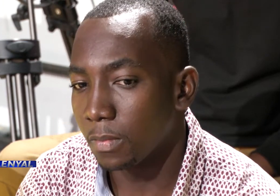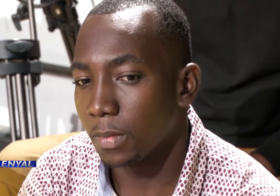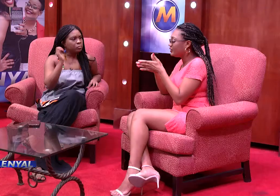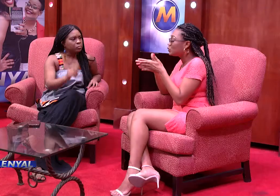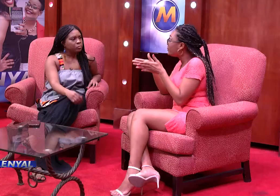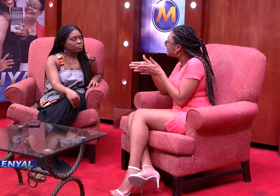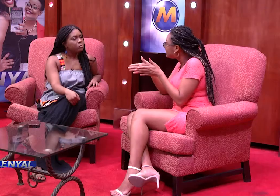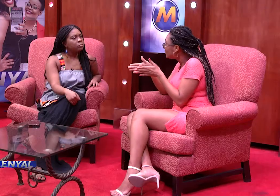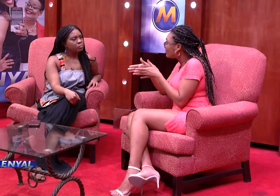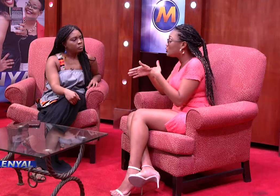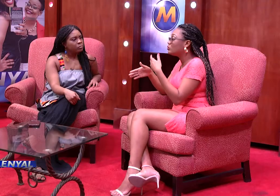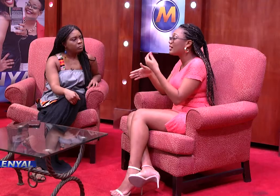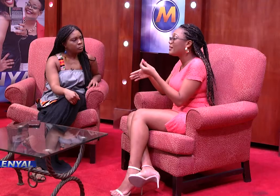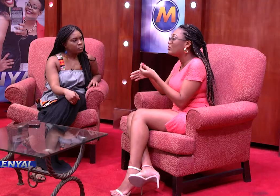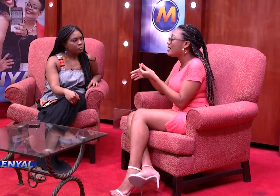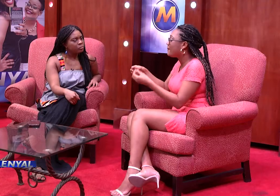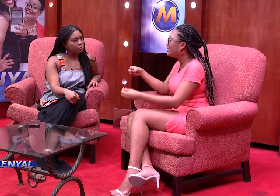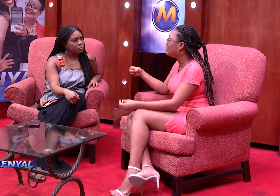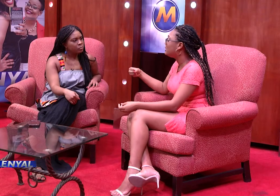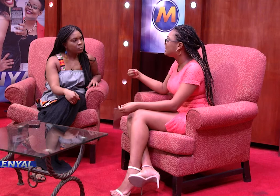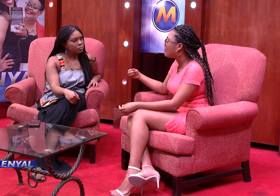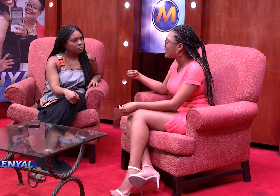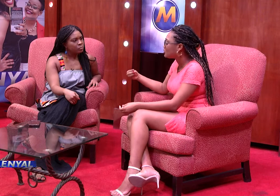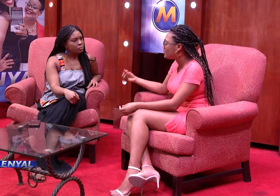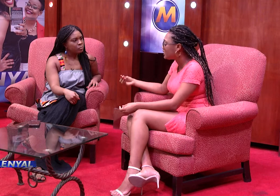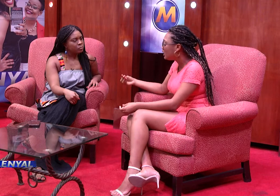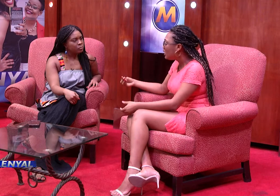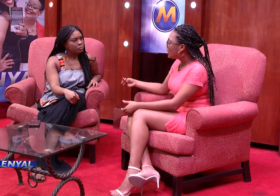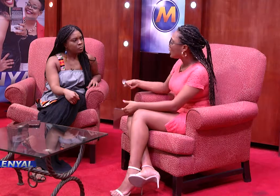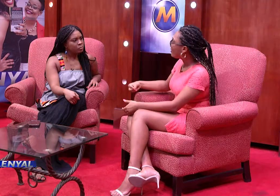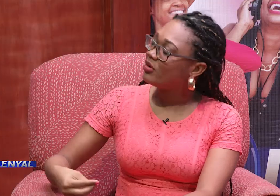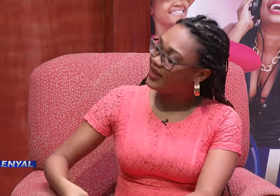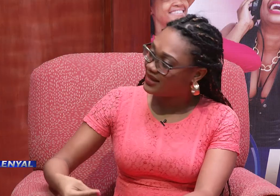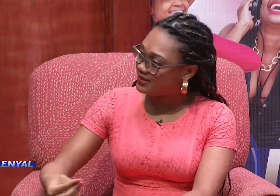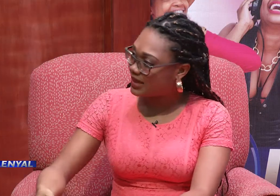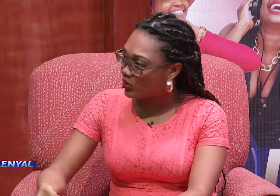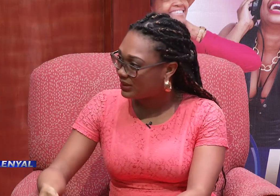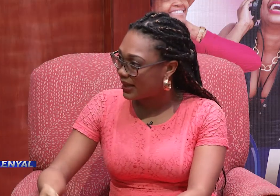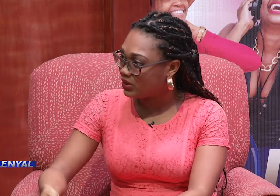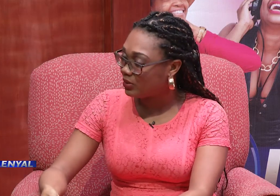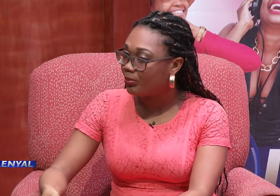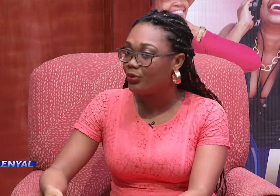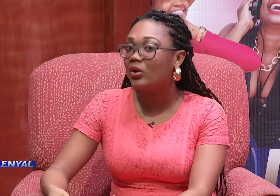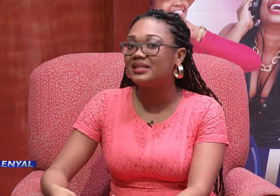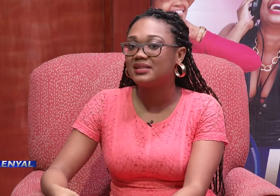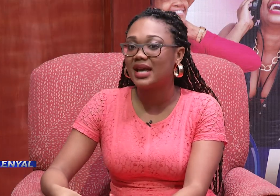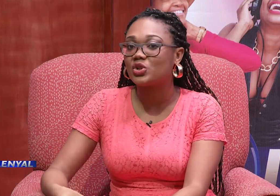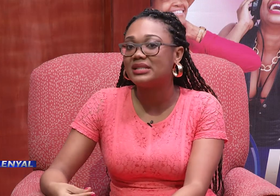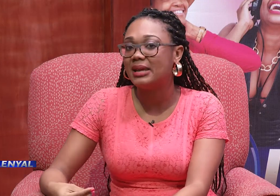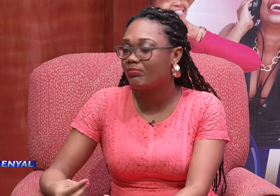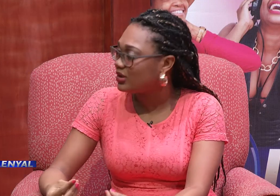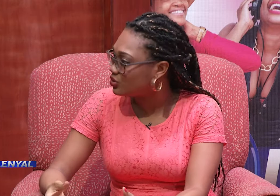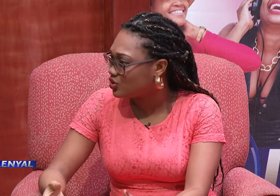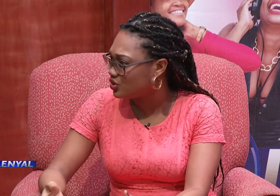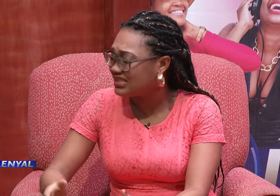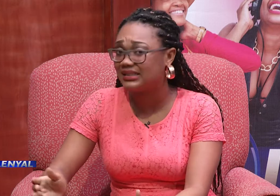voulu faire ouvrir tout petit, ou obtenir un monde qui a barré le bras, mais c'est tellement pas suffisant que on a fait excès à côté par eux pour le West y a sorti